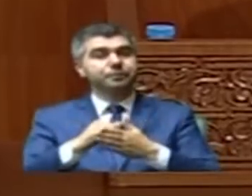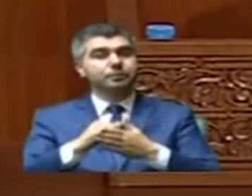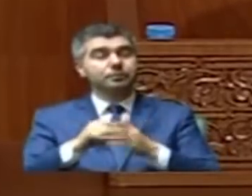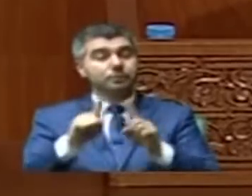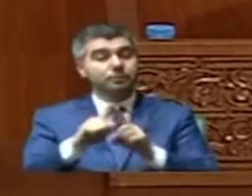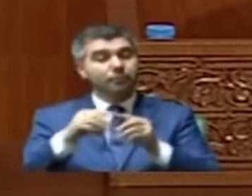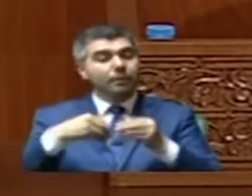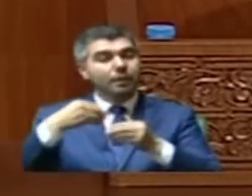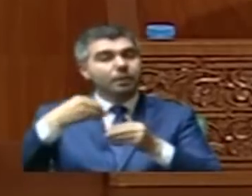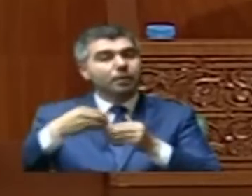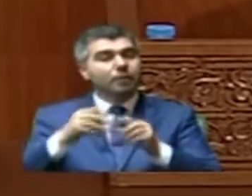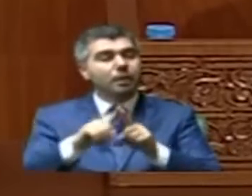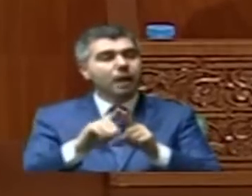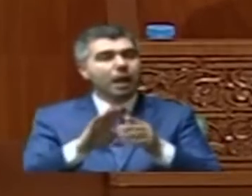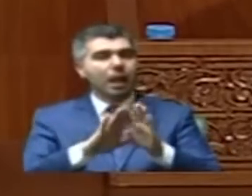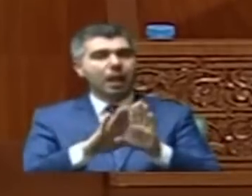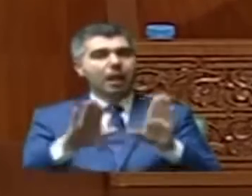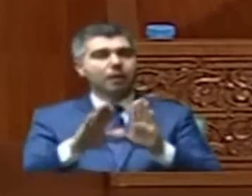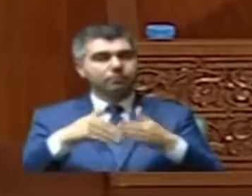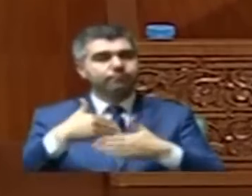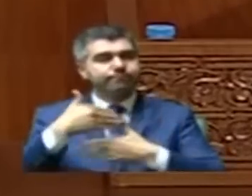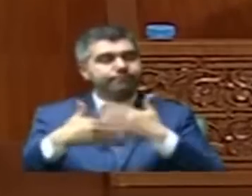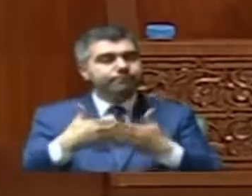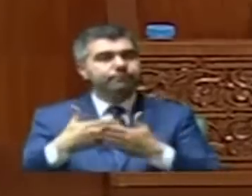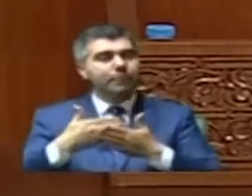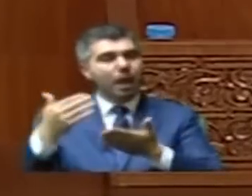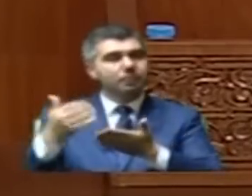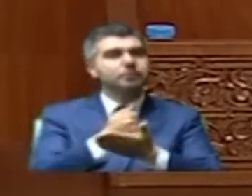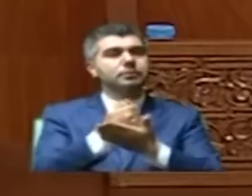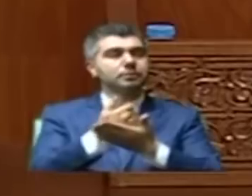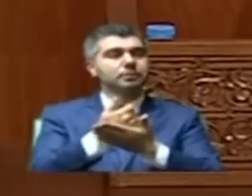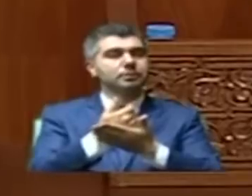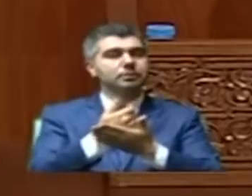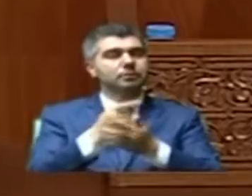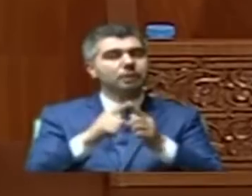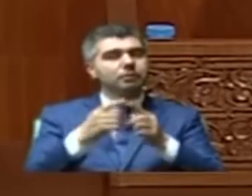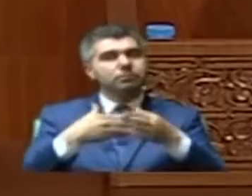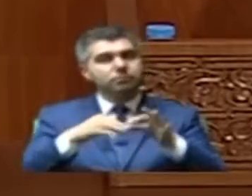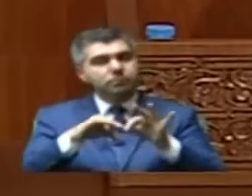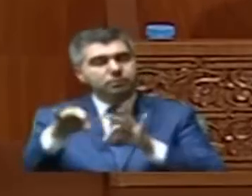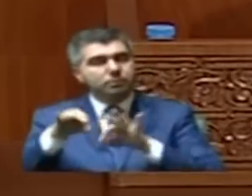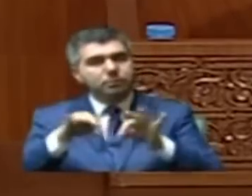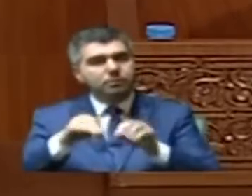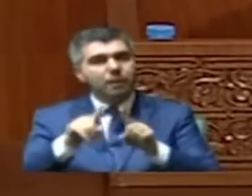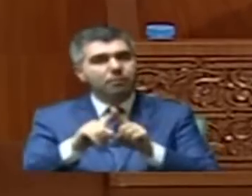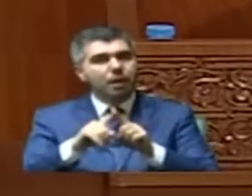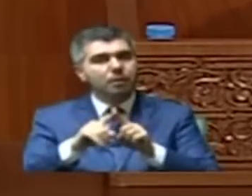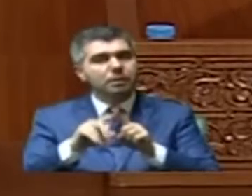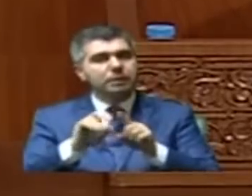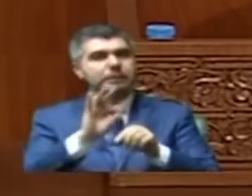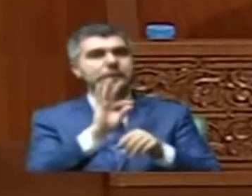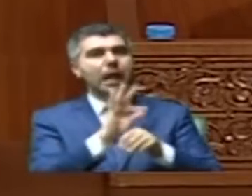المراحل الاخيره في هذه الدراسه اللي غ يتمكن من وضع اسس علميه